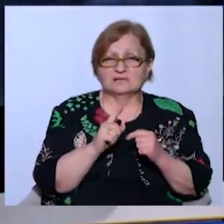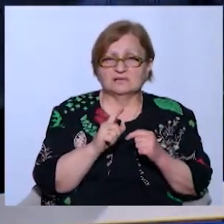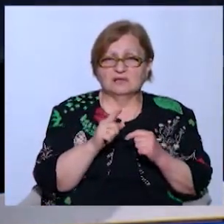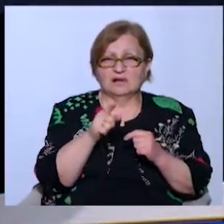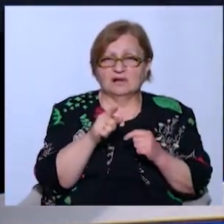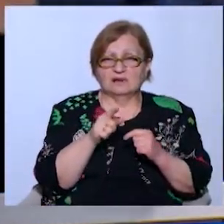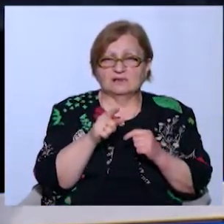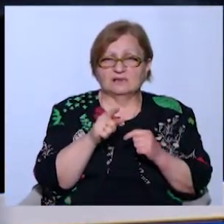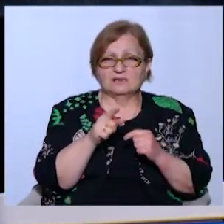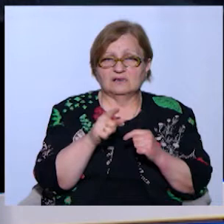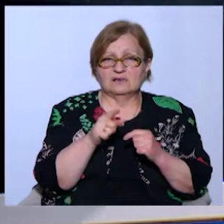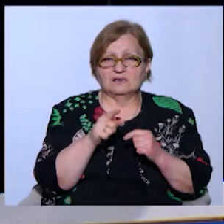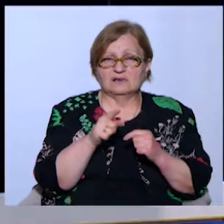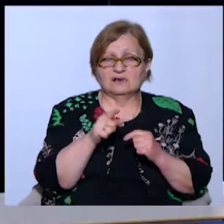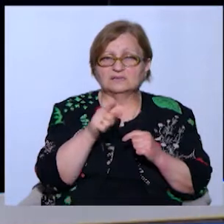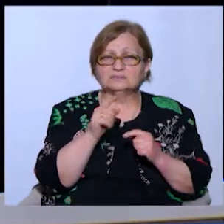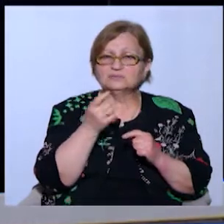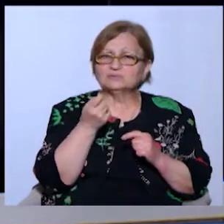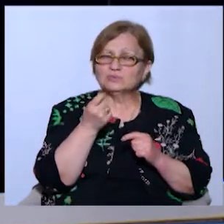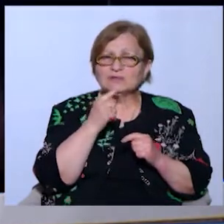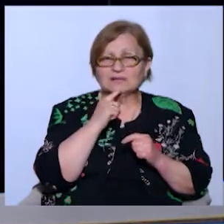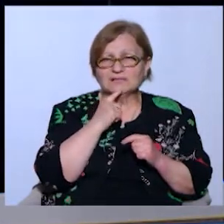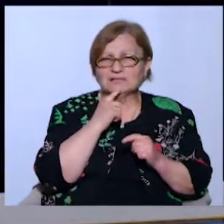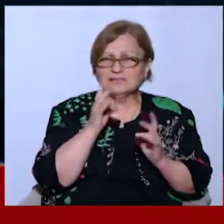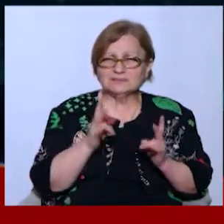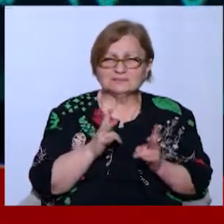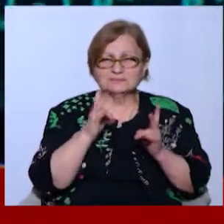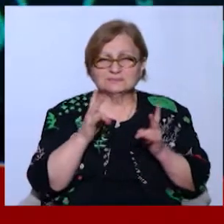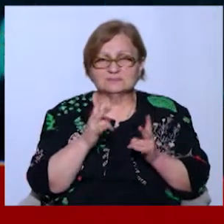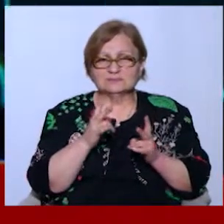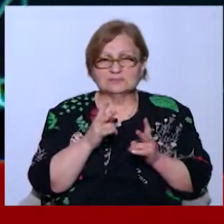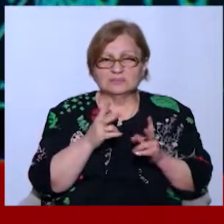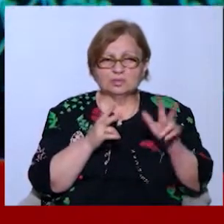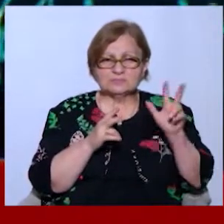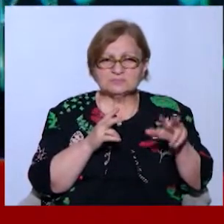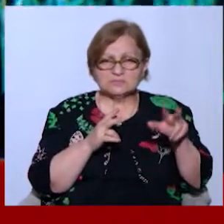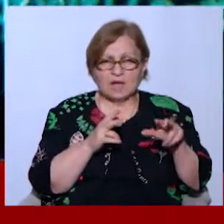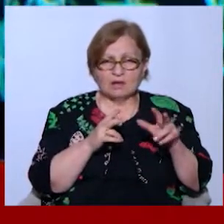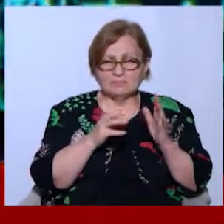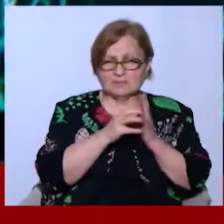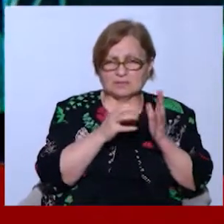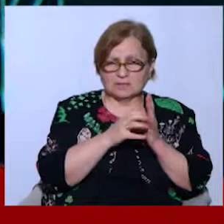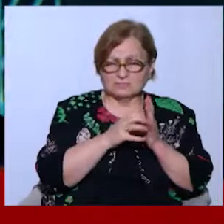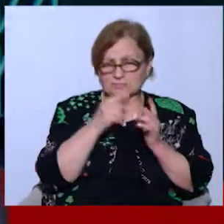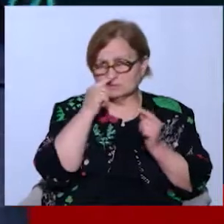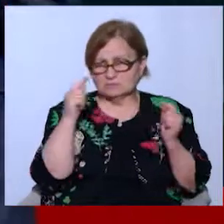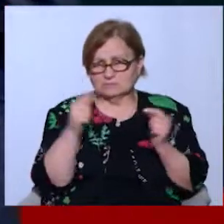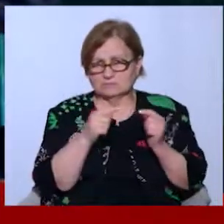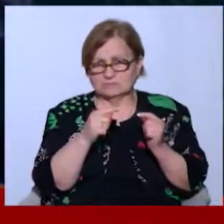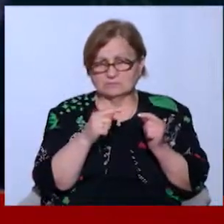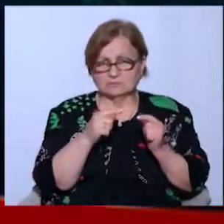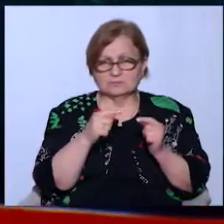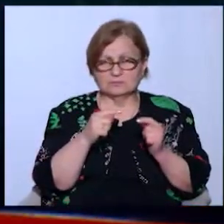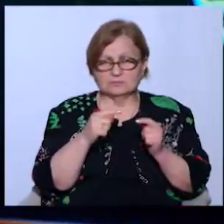ცოტა ფაქიზი და რთული თემა. შეიძლება თქვენი ფიქროთ, 3 გერბის საწინააღმდეგო შემთხვევა ხდომილები